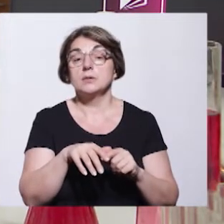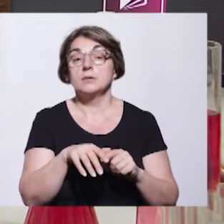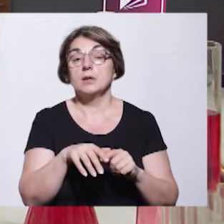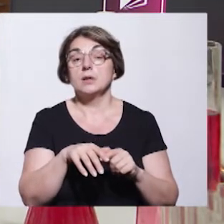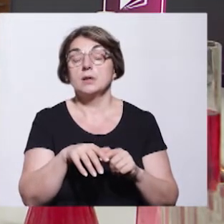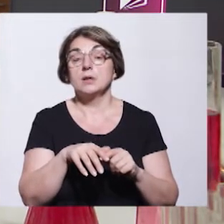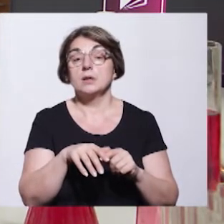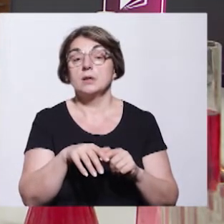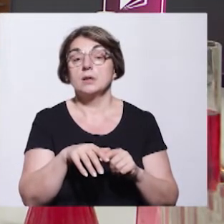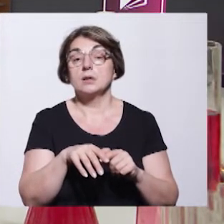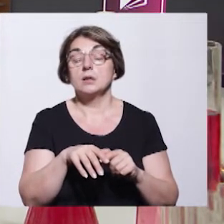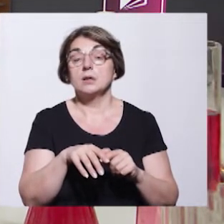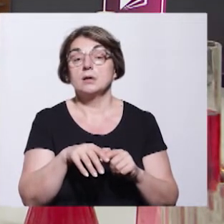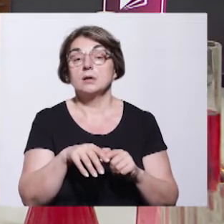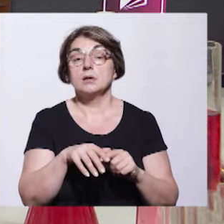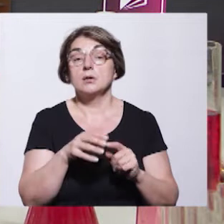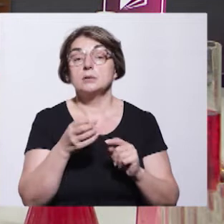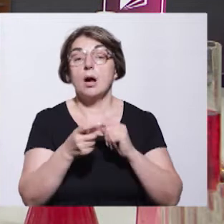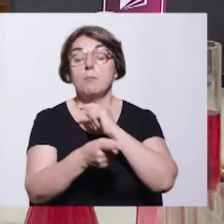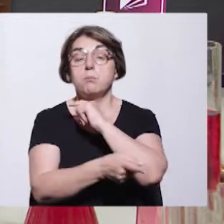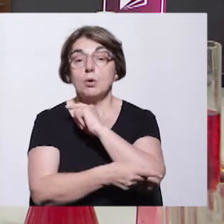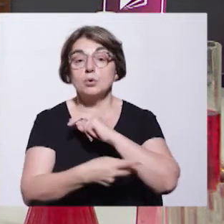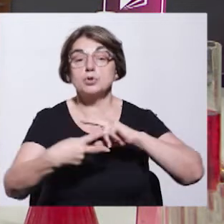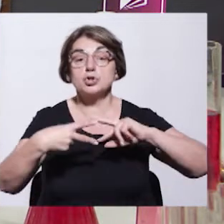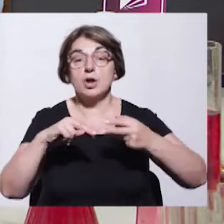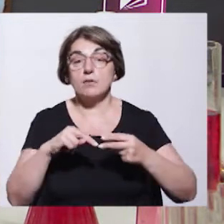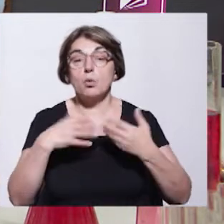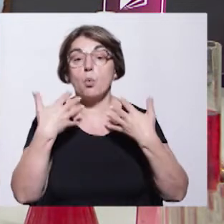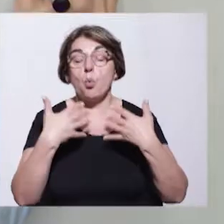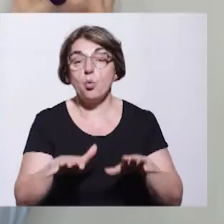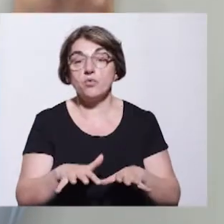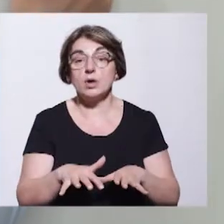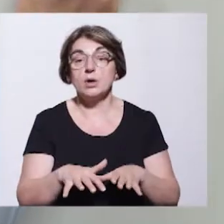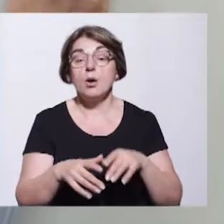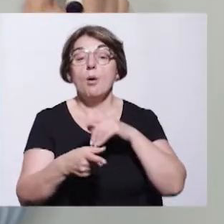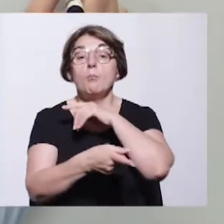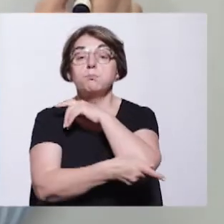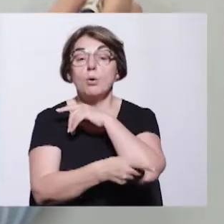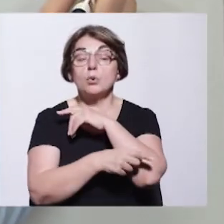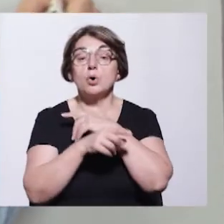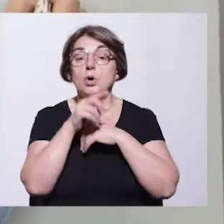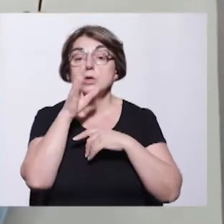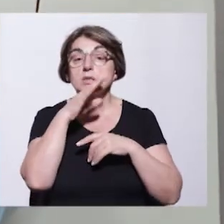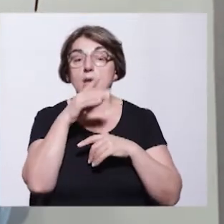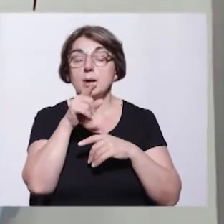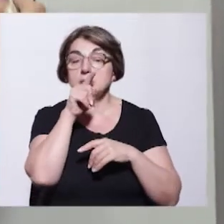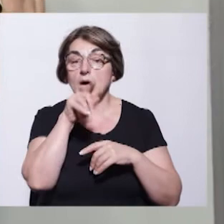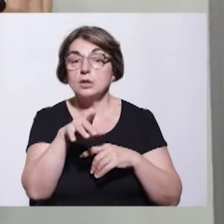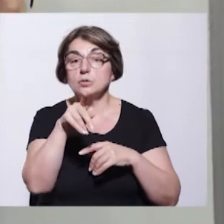მეთანის მოლეკულაში და ბოლოს ჩავანაცვლებ უკვე ბოლო წყალბადის ატომს